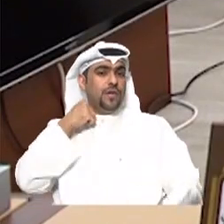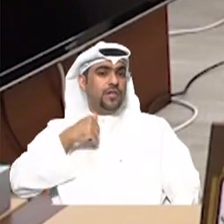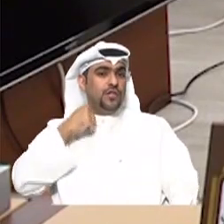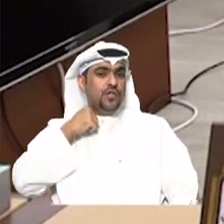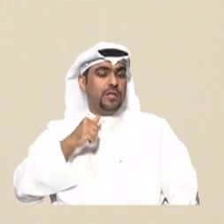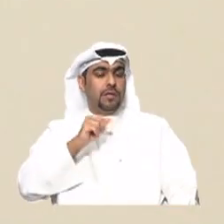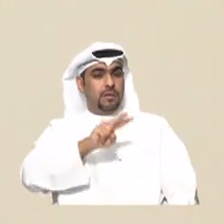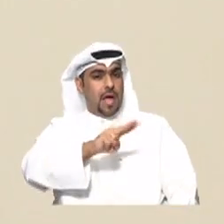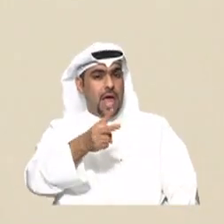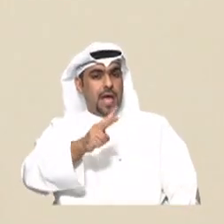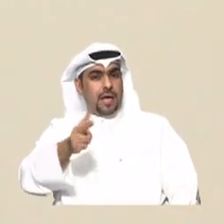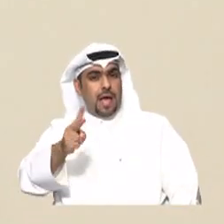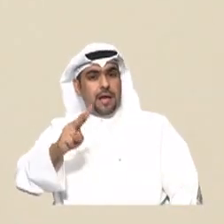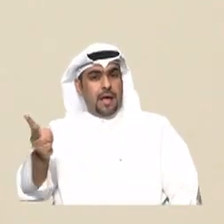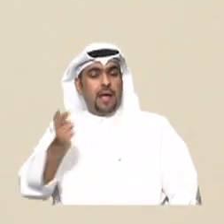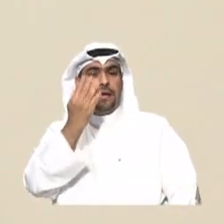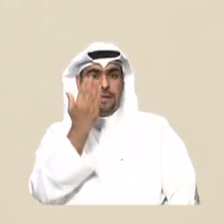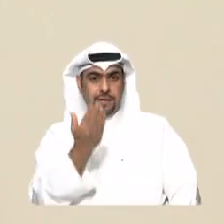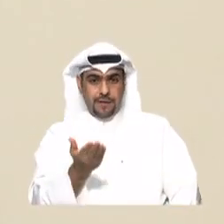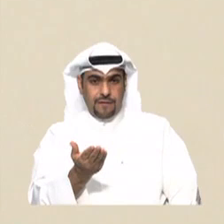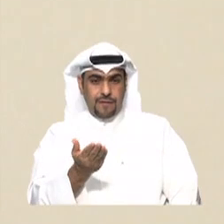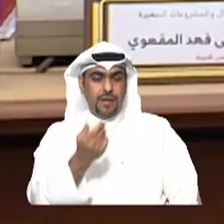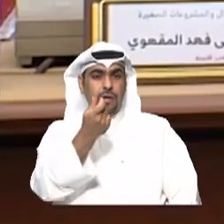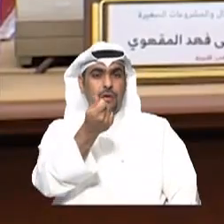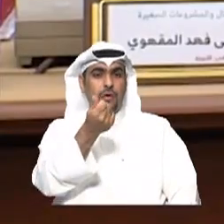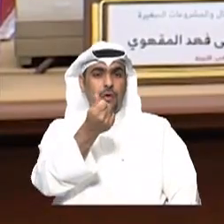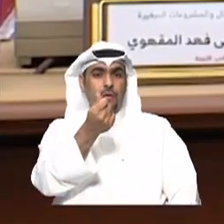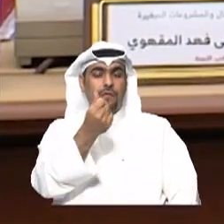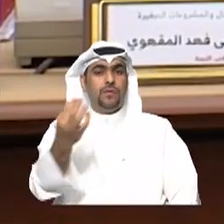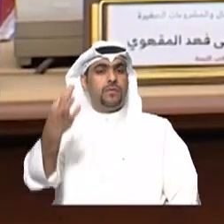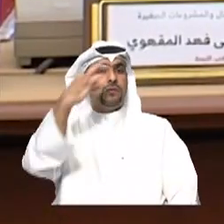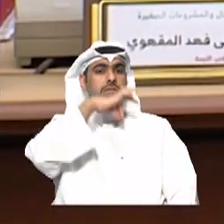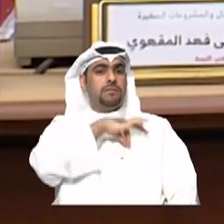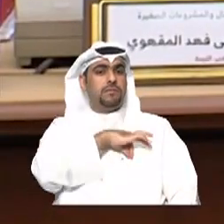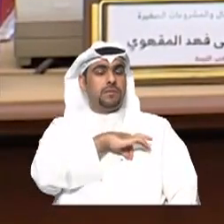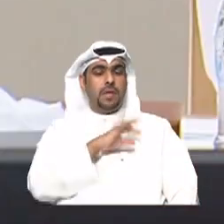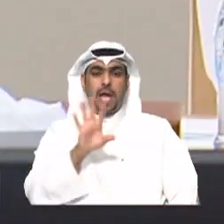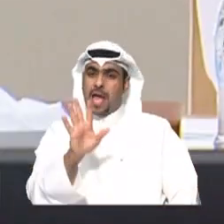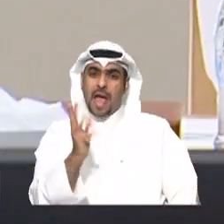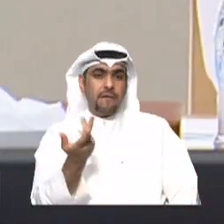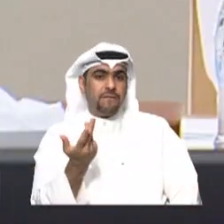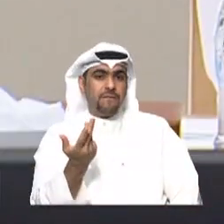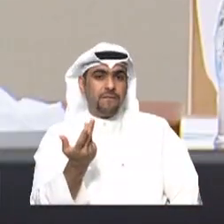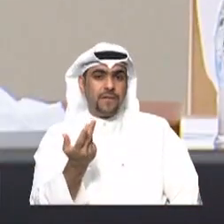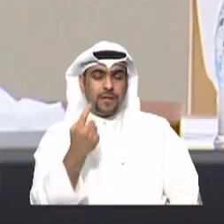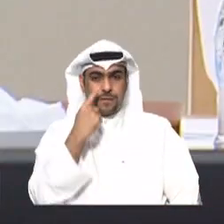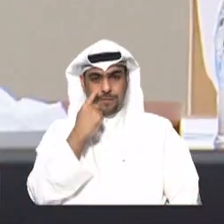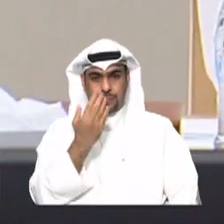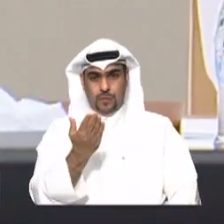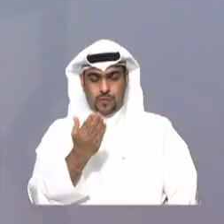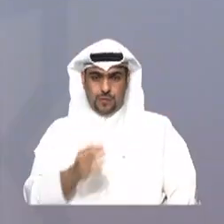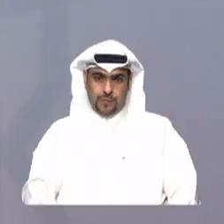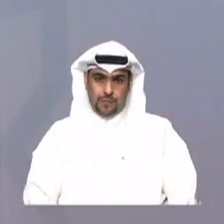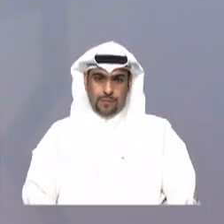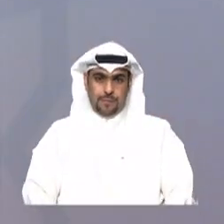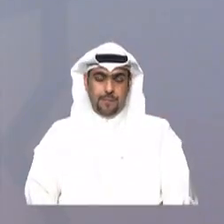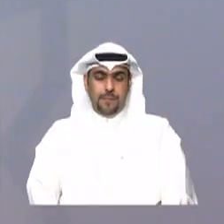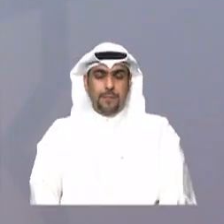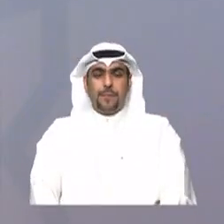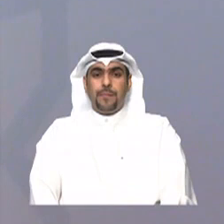والصغيره والمتناهيه الصغر والمردود المالي والاقتصادي والوظيفي لهذه المشروعات على الدوله من